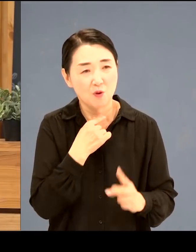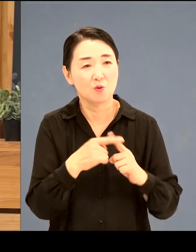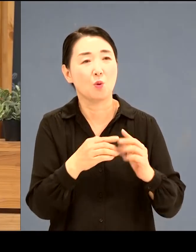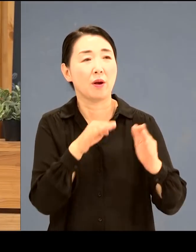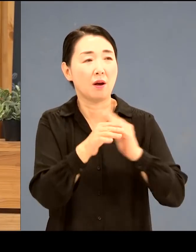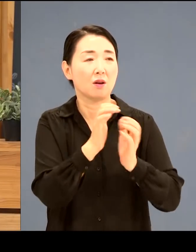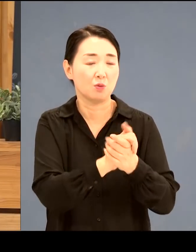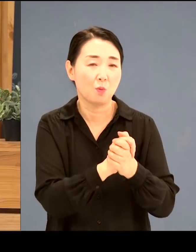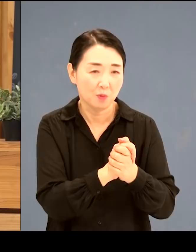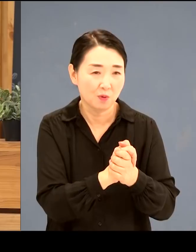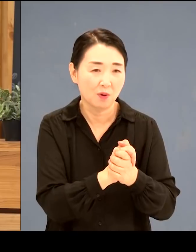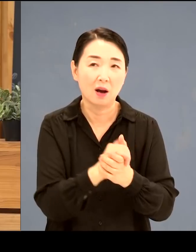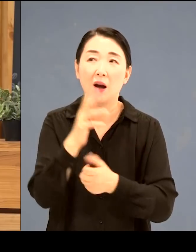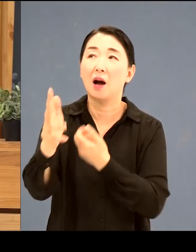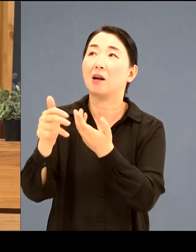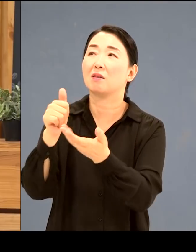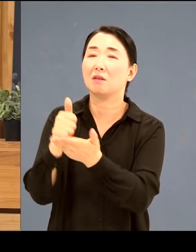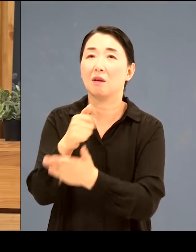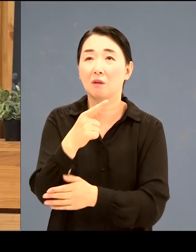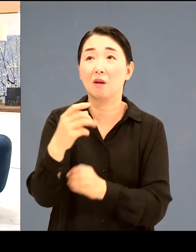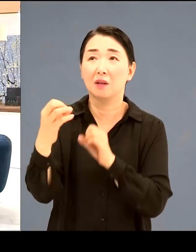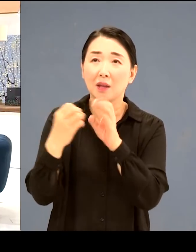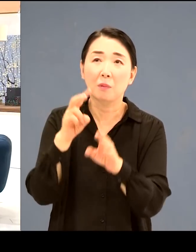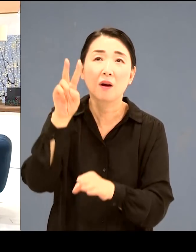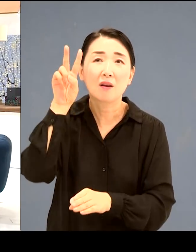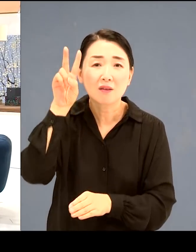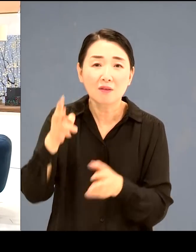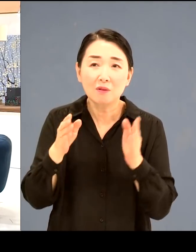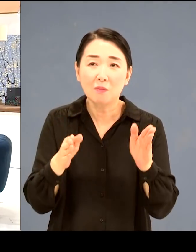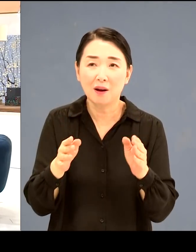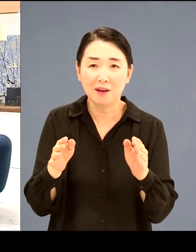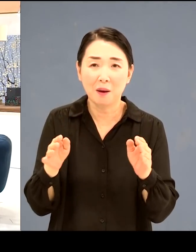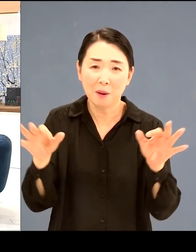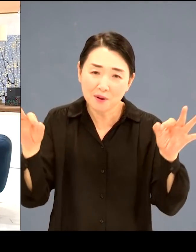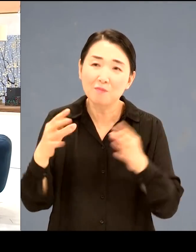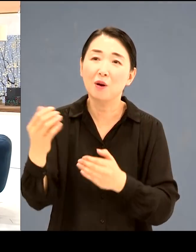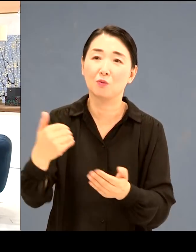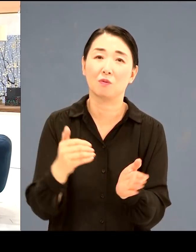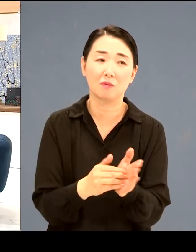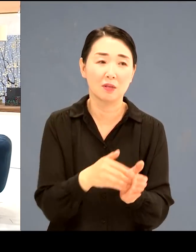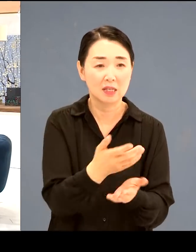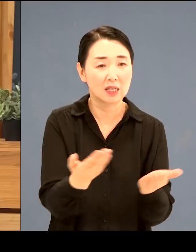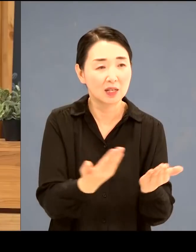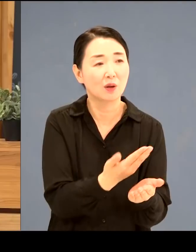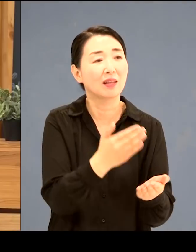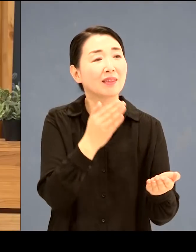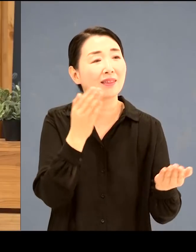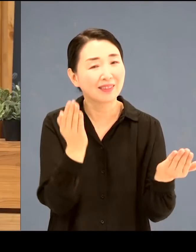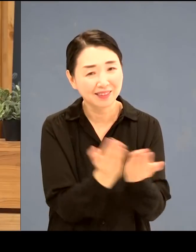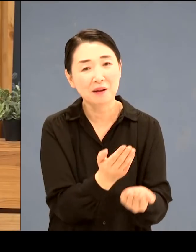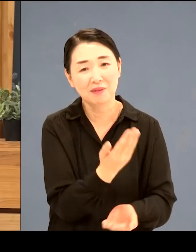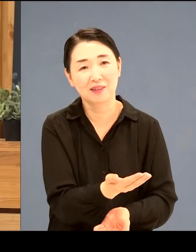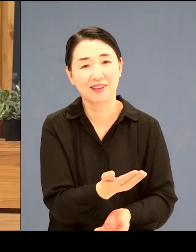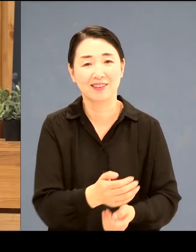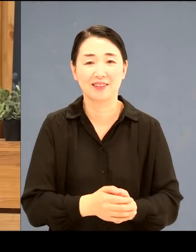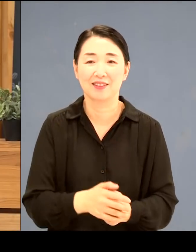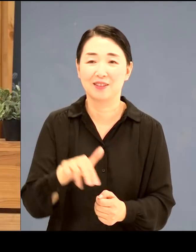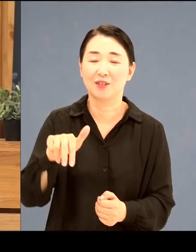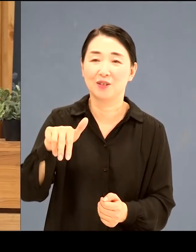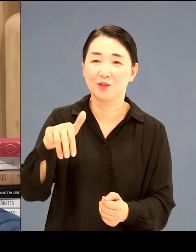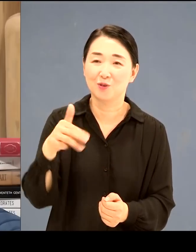드렸는데 하나님께서 넌 답변을 그냥 이틀만 해주셨네요. 그죠? 이 일이 너의 천직이다. 최지우 씨 만나보니까